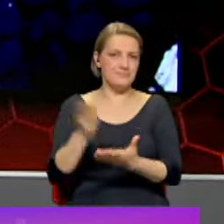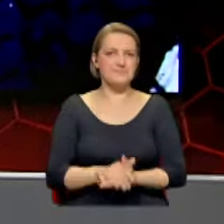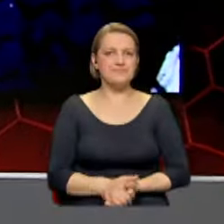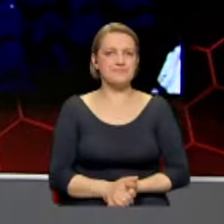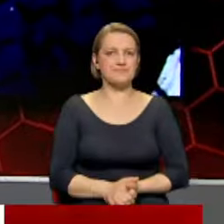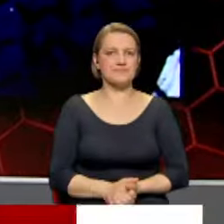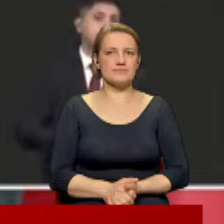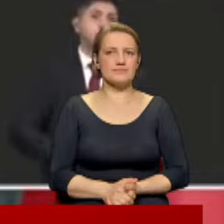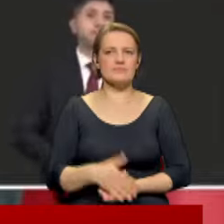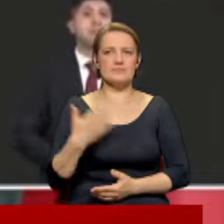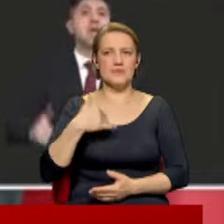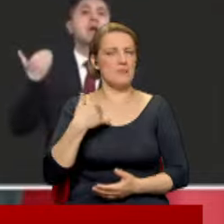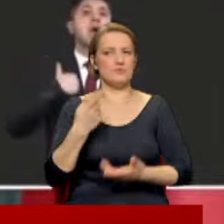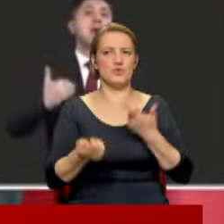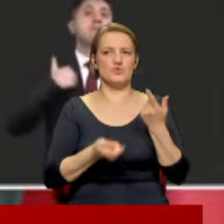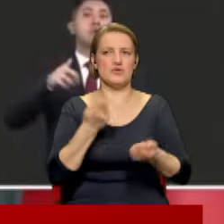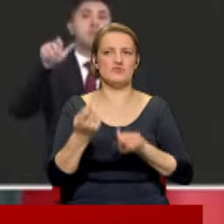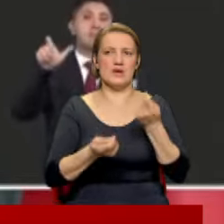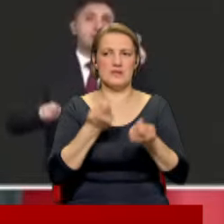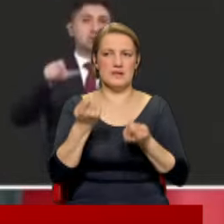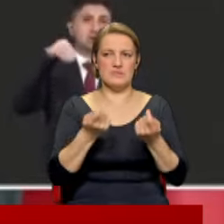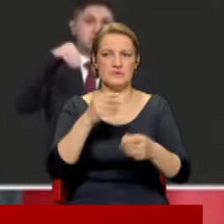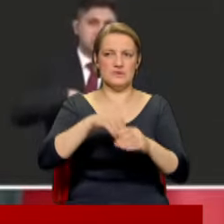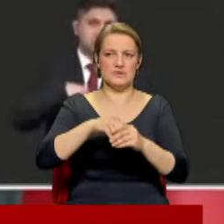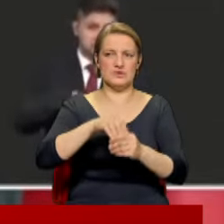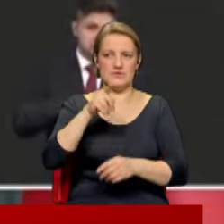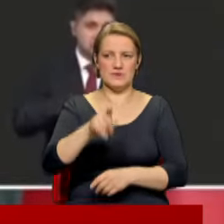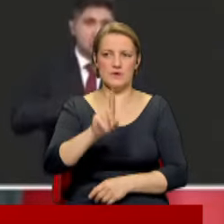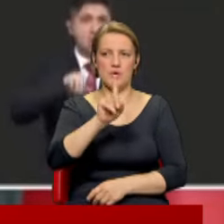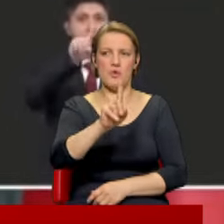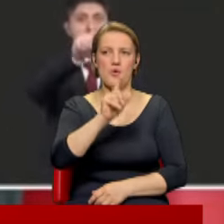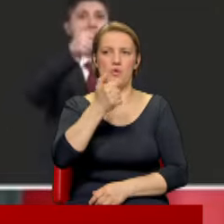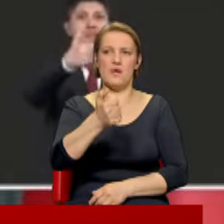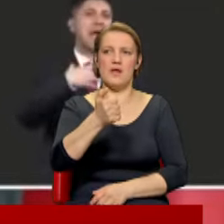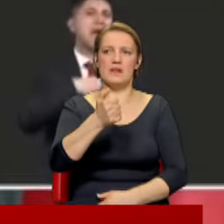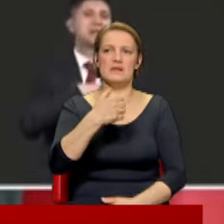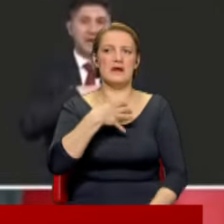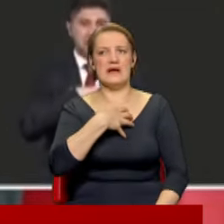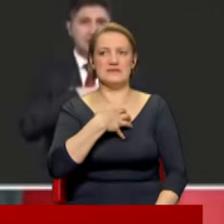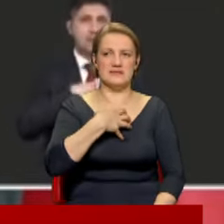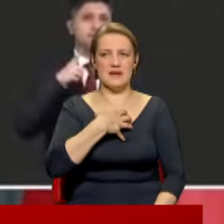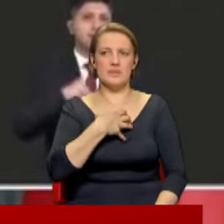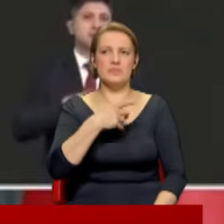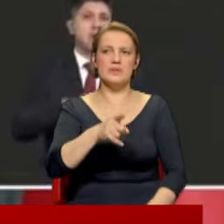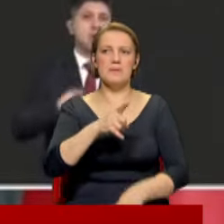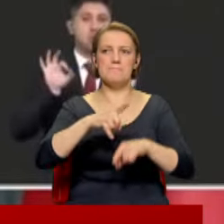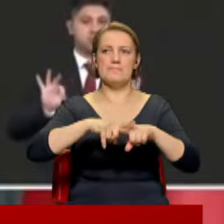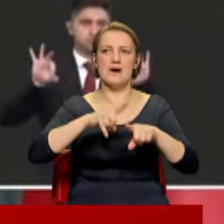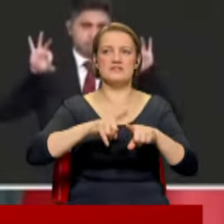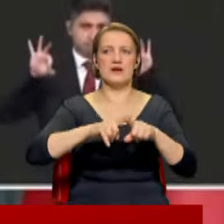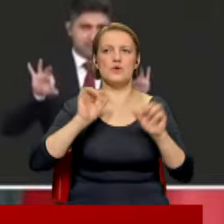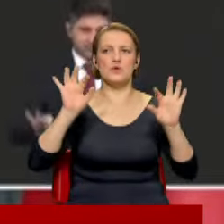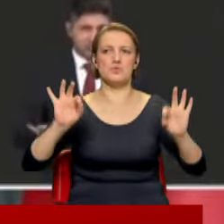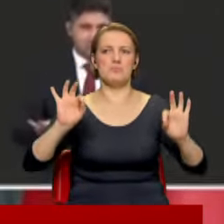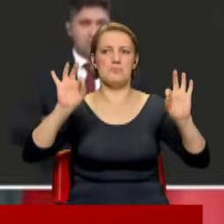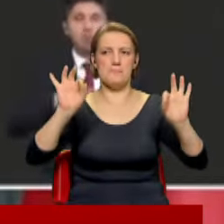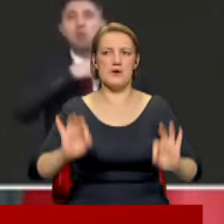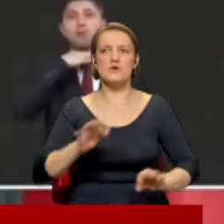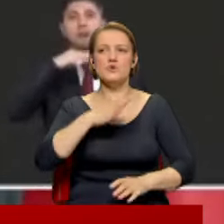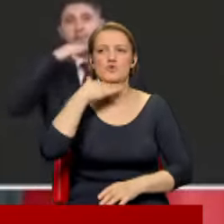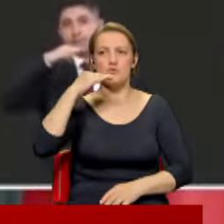Kamu çalışanlarımız için 16 Haziran pazar günü başlayacak